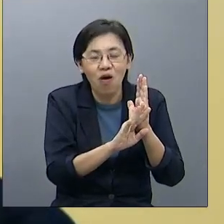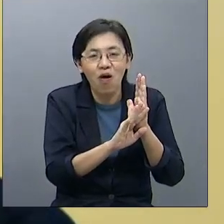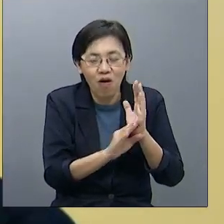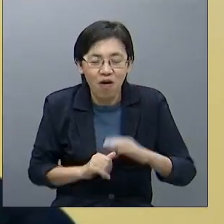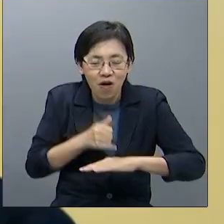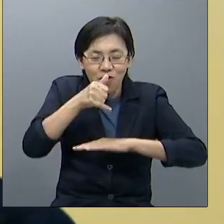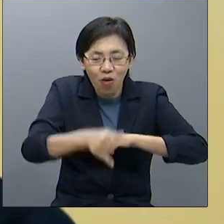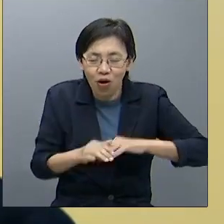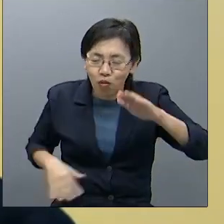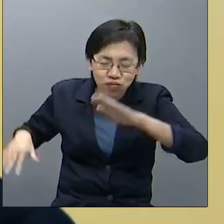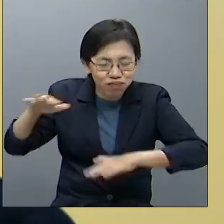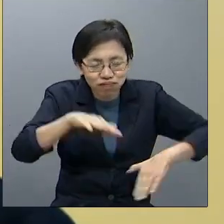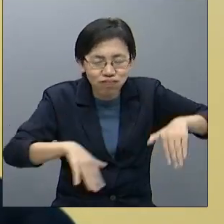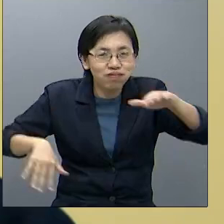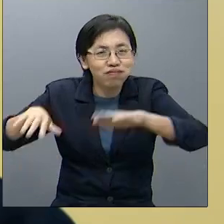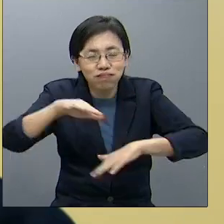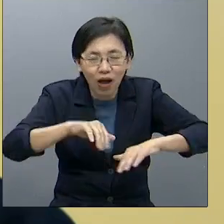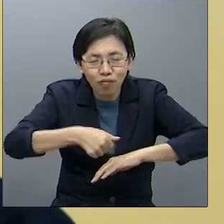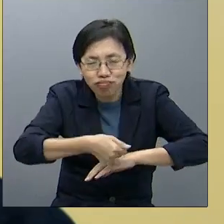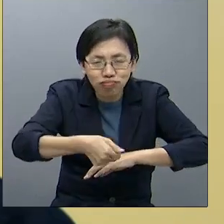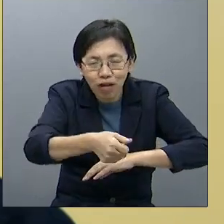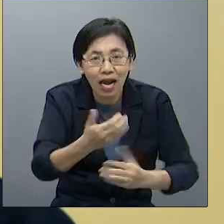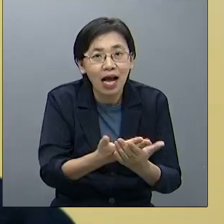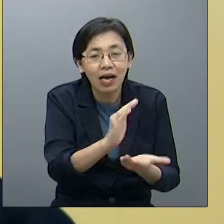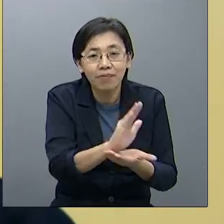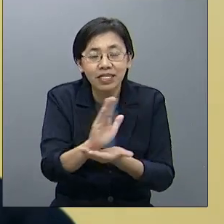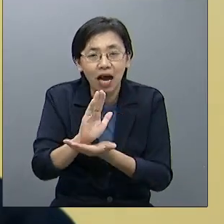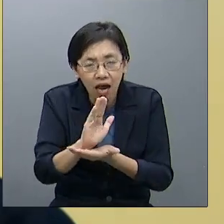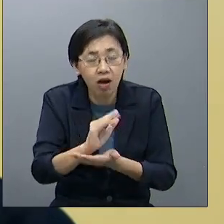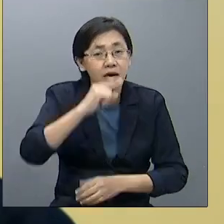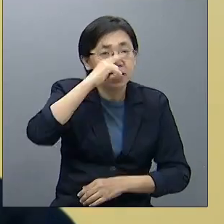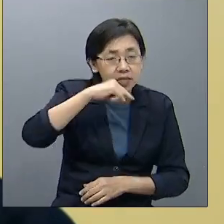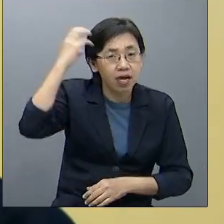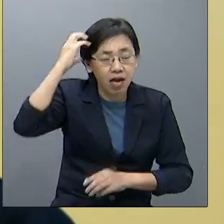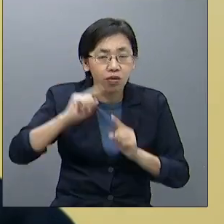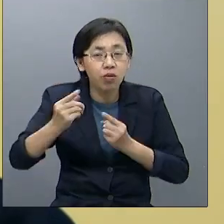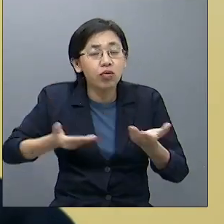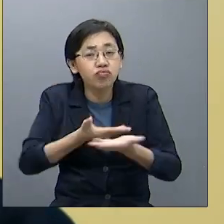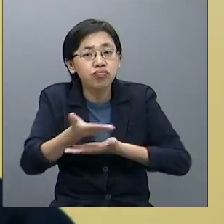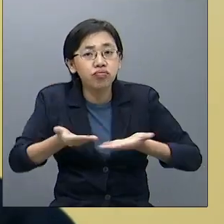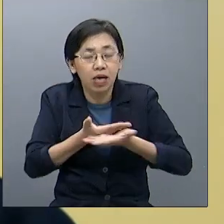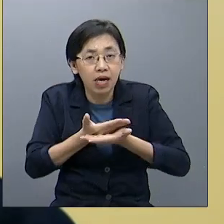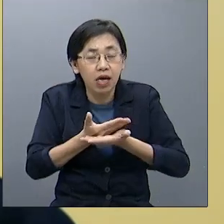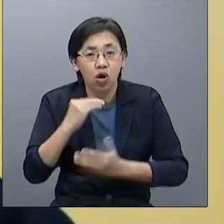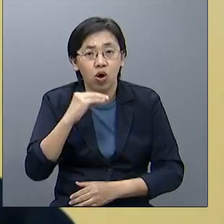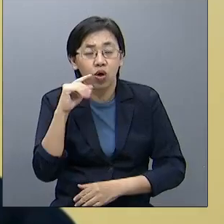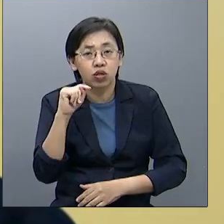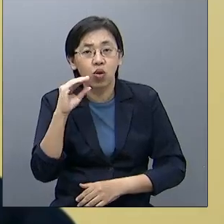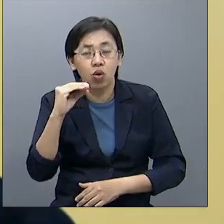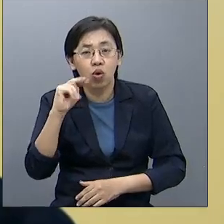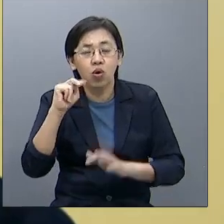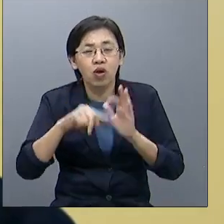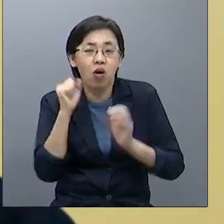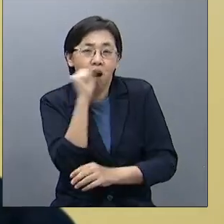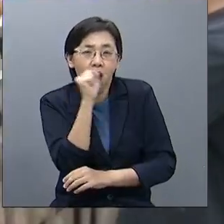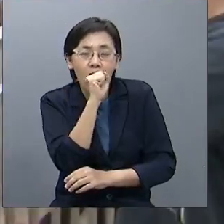การพูดคุยกันนะครับว่างบประมาณที่ได้รับเนี่ยนะครับซึ่งจริงๆแล้วโตโน่เนี่ยเริ่มต้นก็คือเป็นพวกเครื่องหายใจให้กับเ